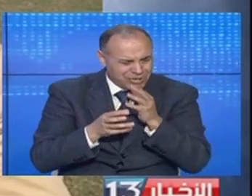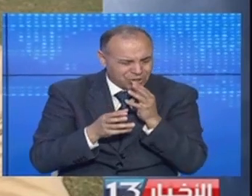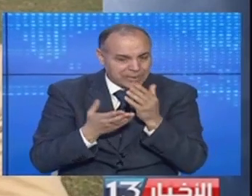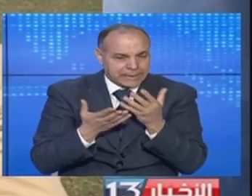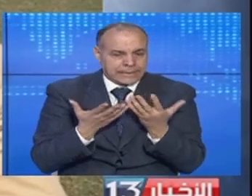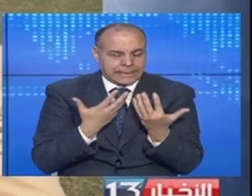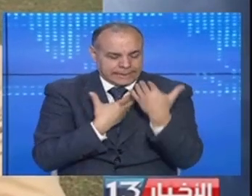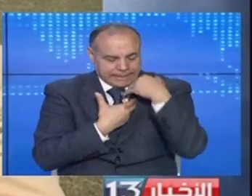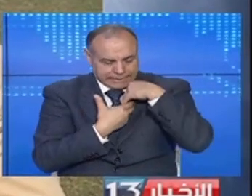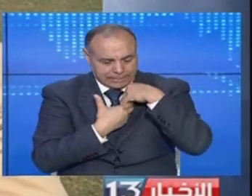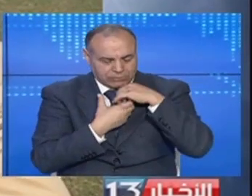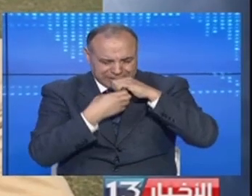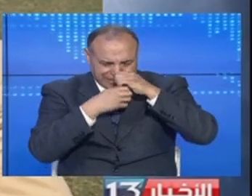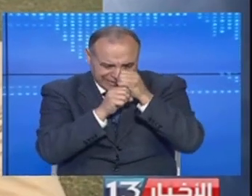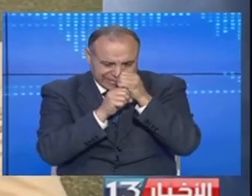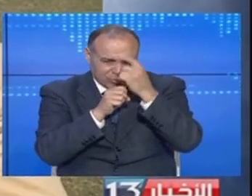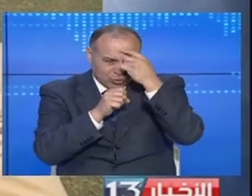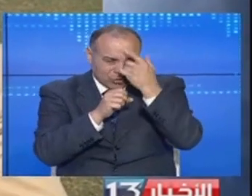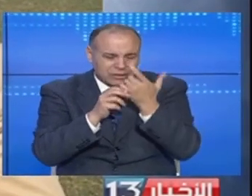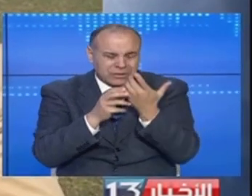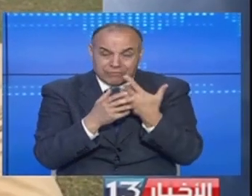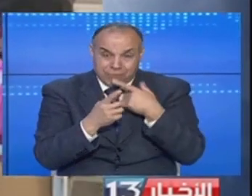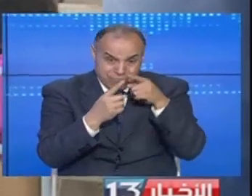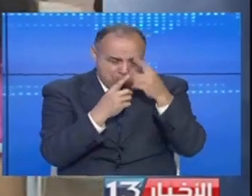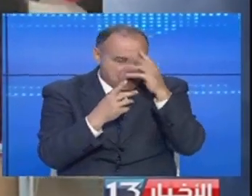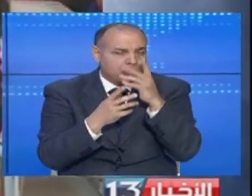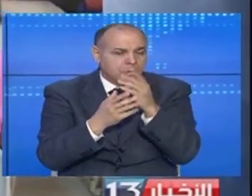تخلي المتمم المبتغى